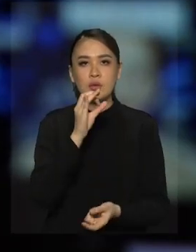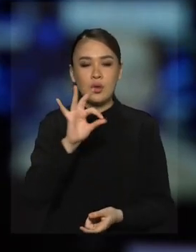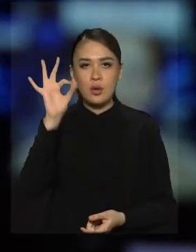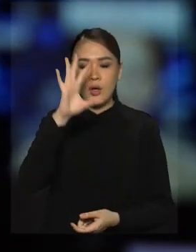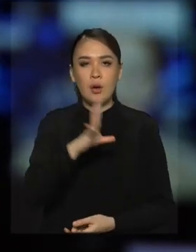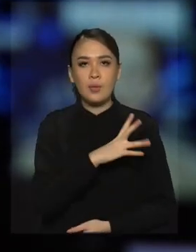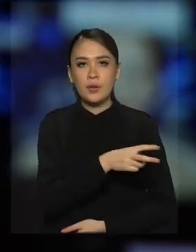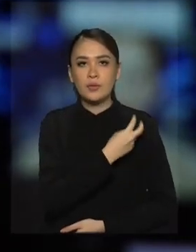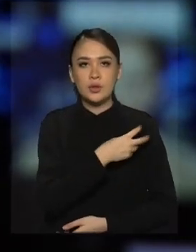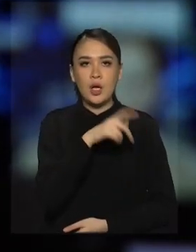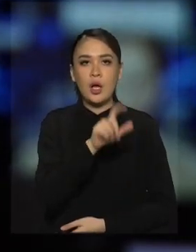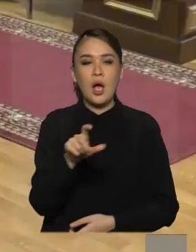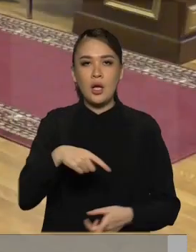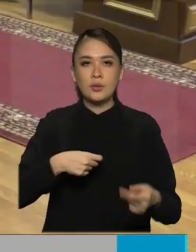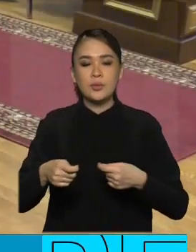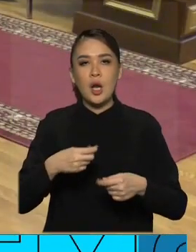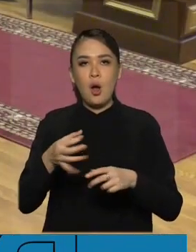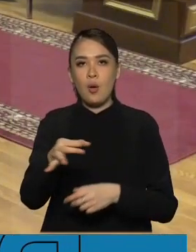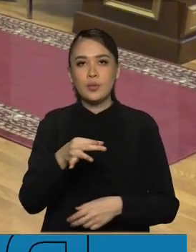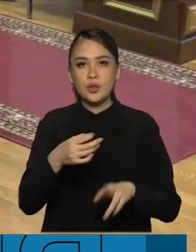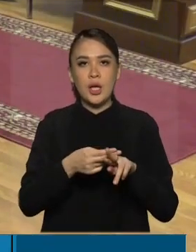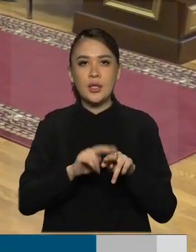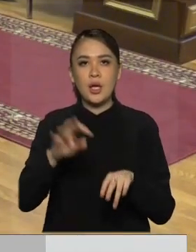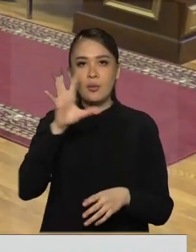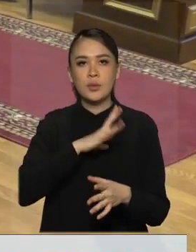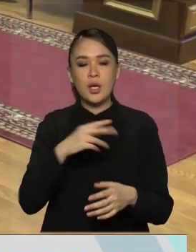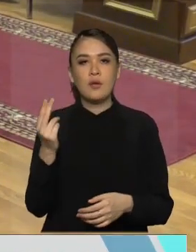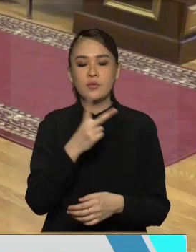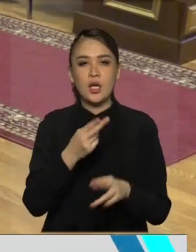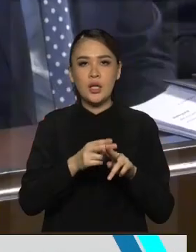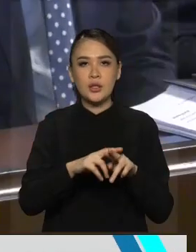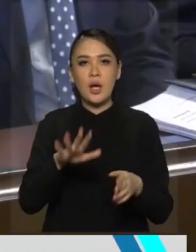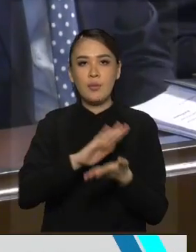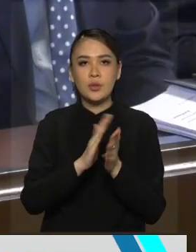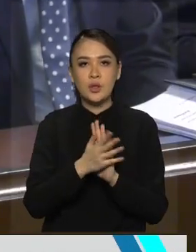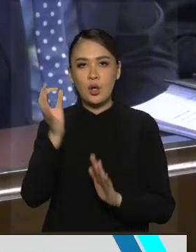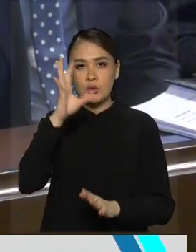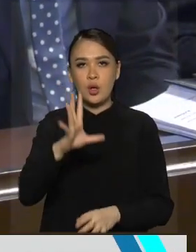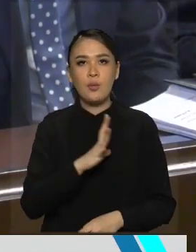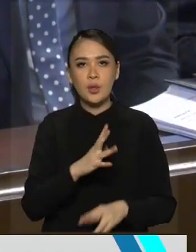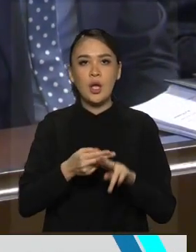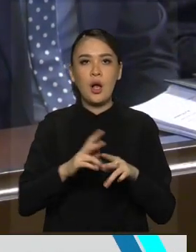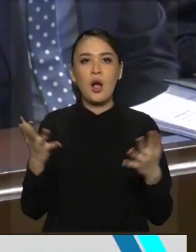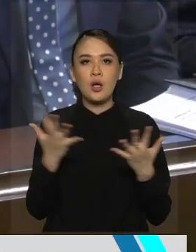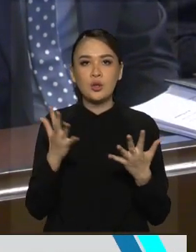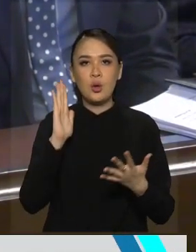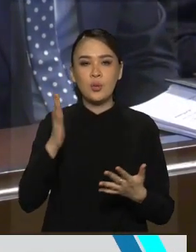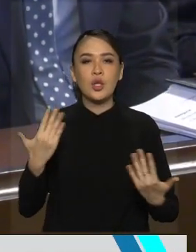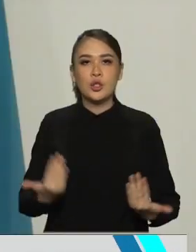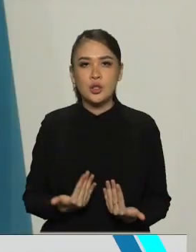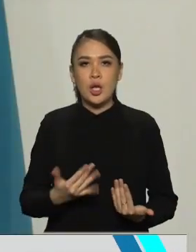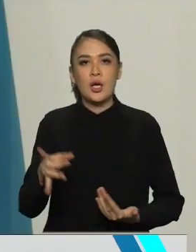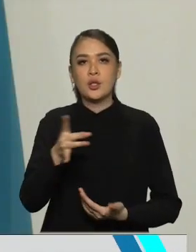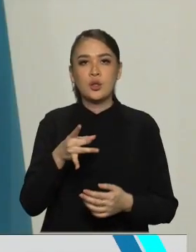медработниками и администрацией области. В ходе встречи стороны заключили меморандум о сотрудничестве, в рамках которого жители